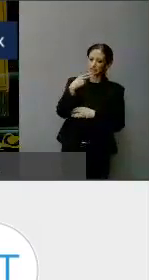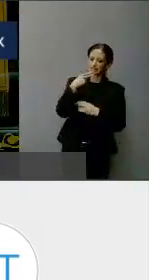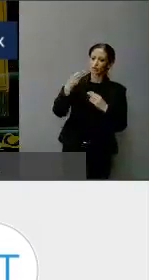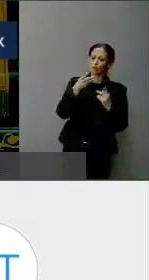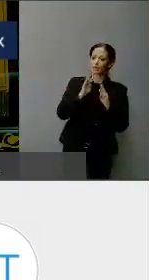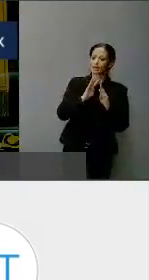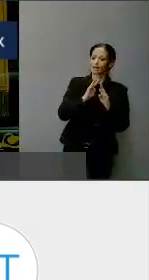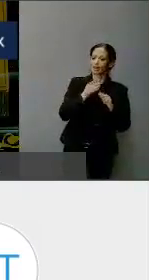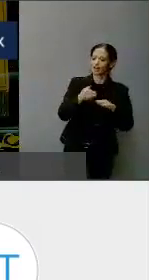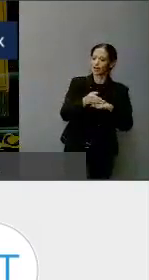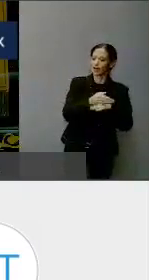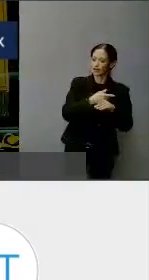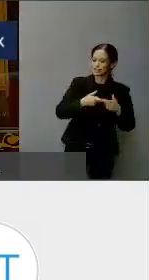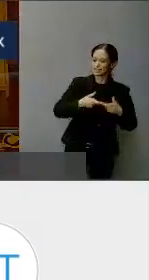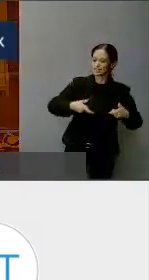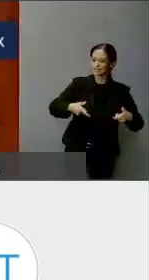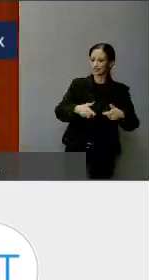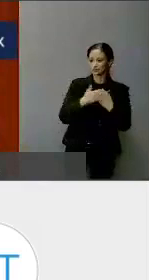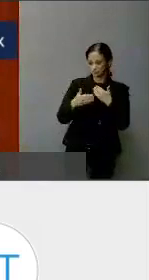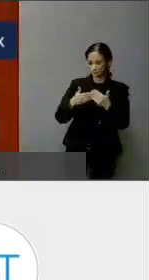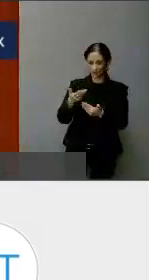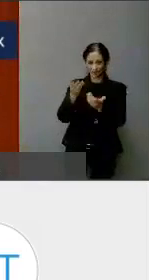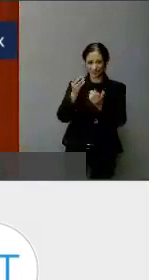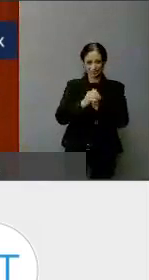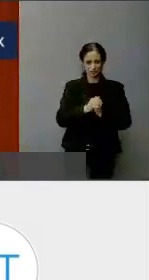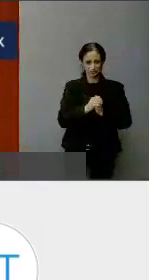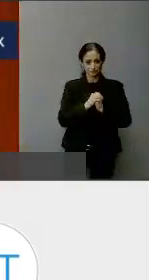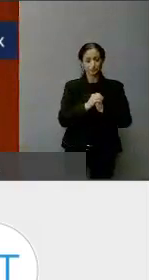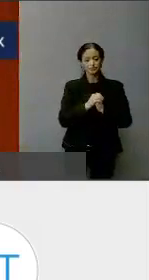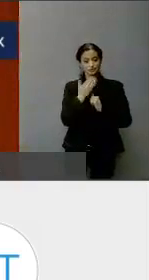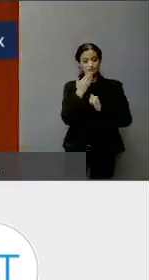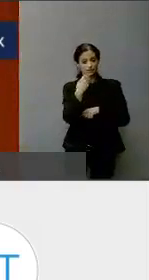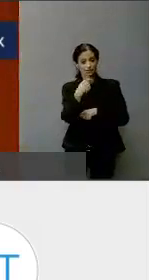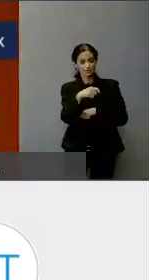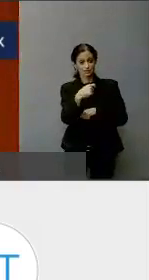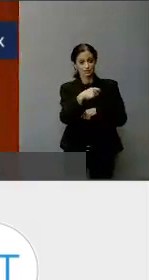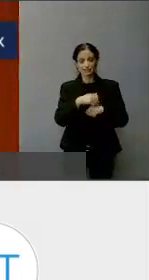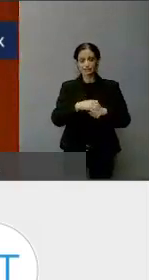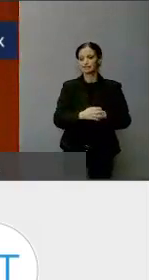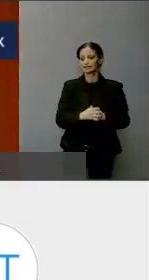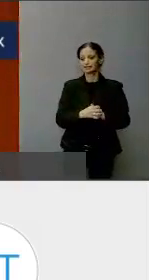prego può andare avanti il presidente